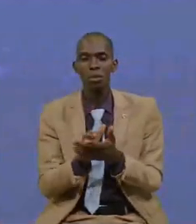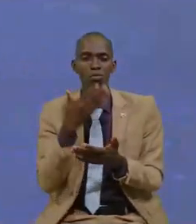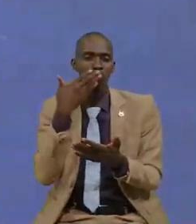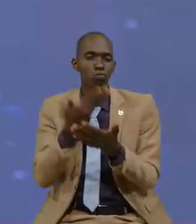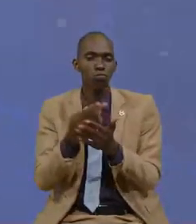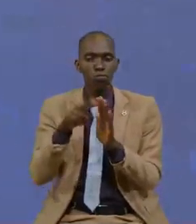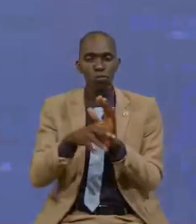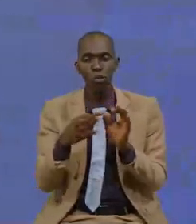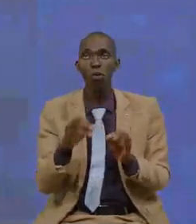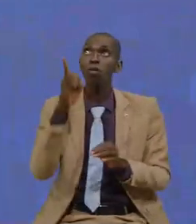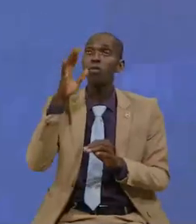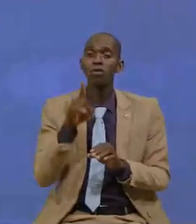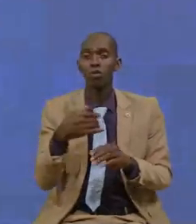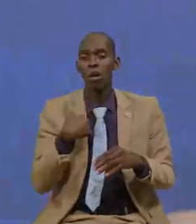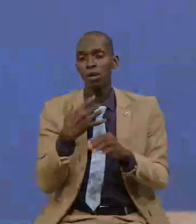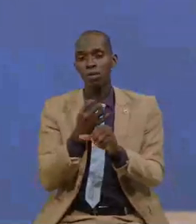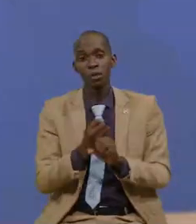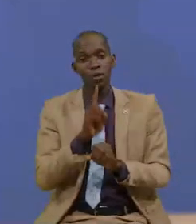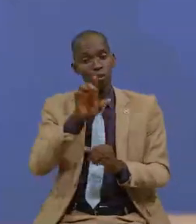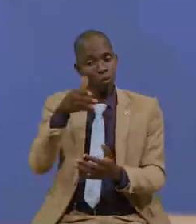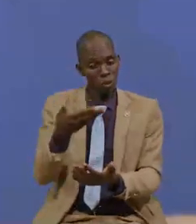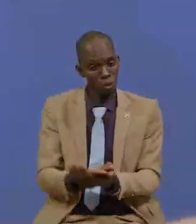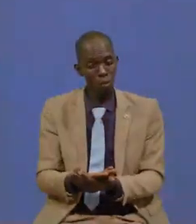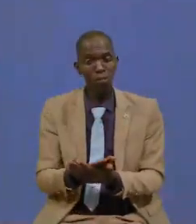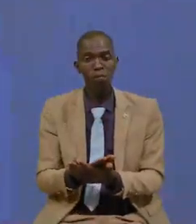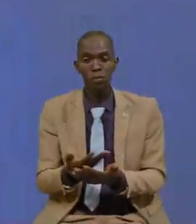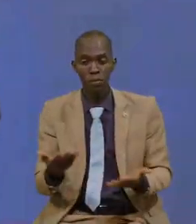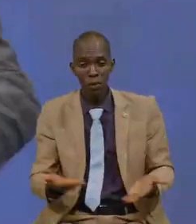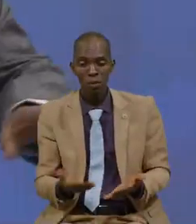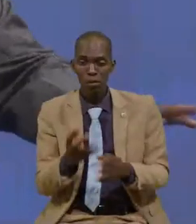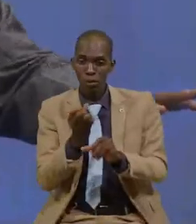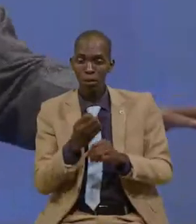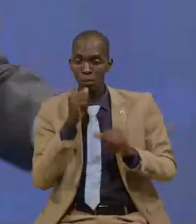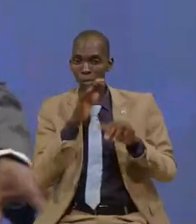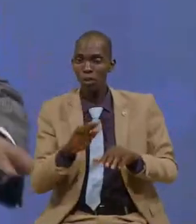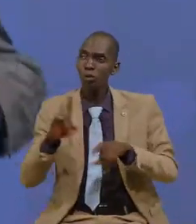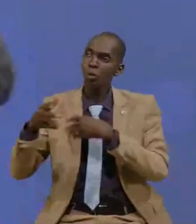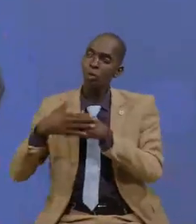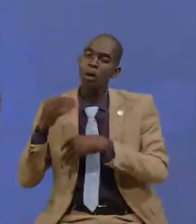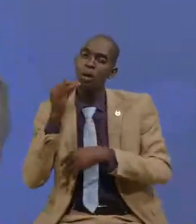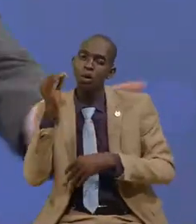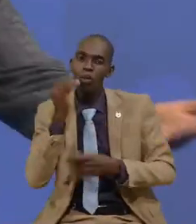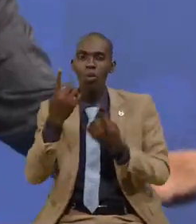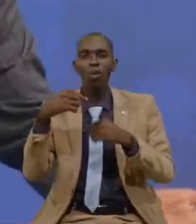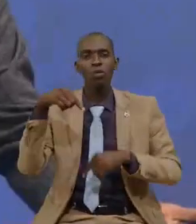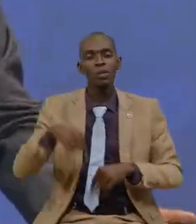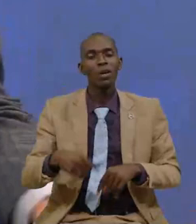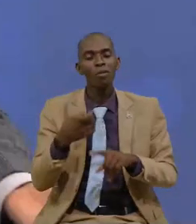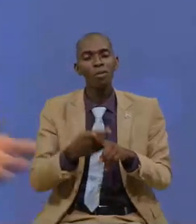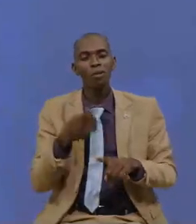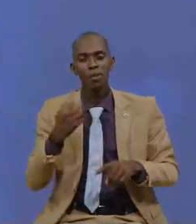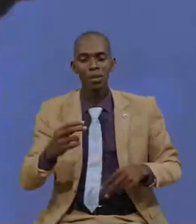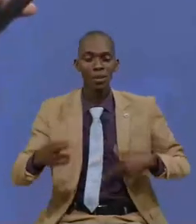de Dieu qu'on a reçue. On retourne chez nous, on descend. de la tour du